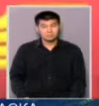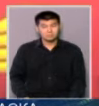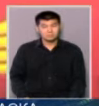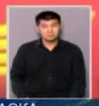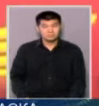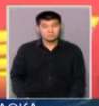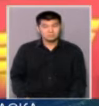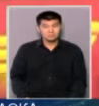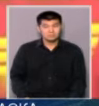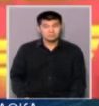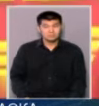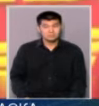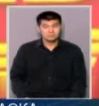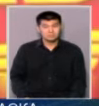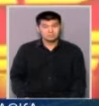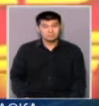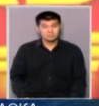арманымда еңселі,